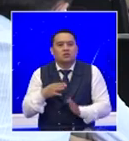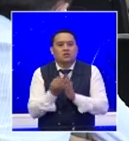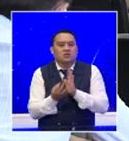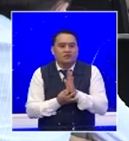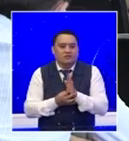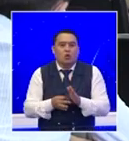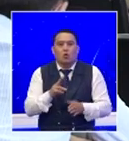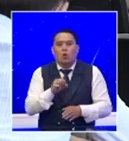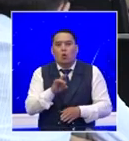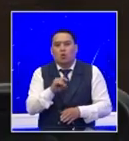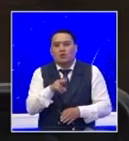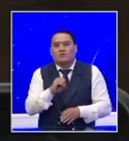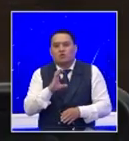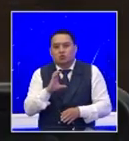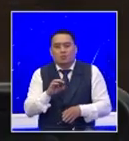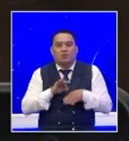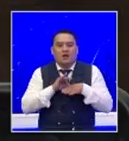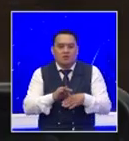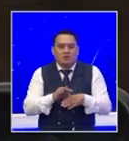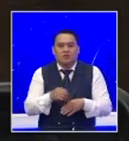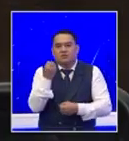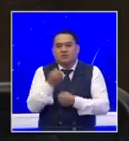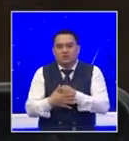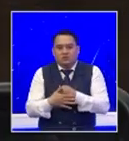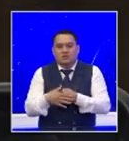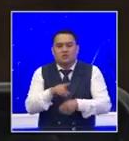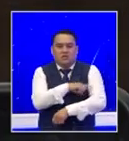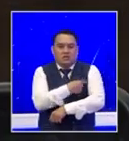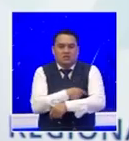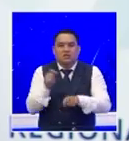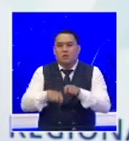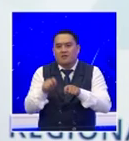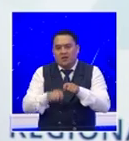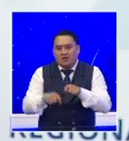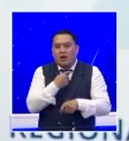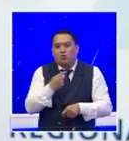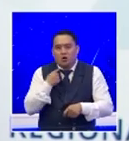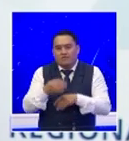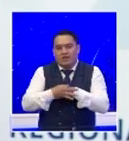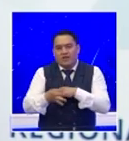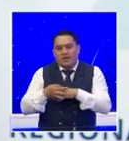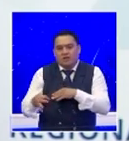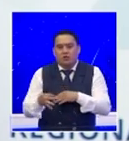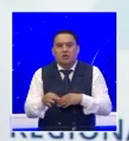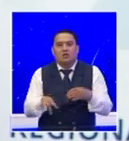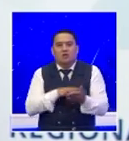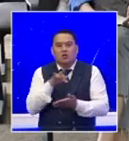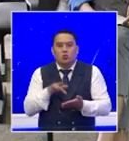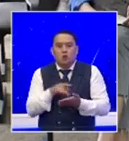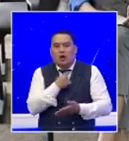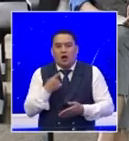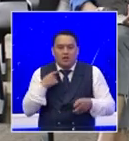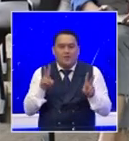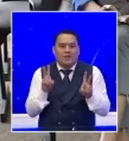области тестирование на коронавирус проводит областной центр санэпидэкспертизы. Также филиалом Талдыкурганской противочумной